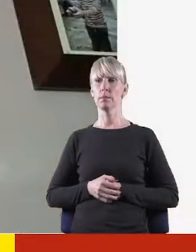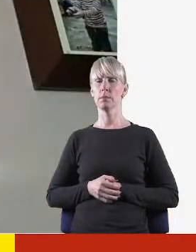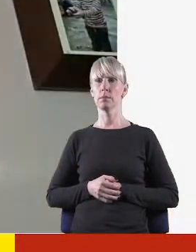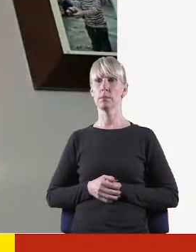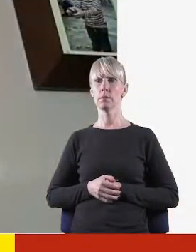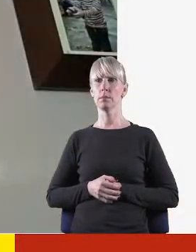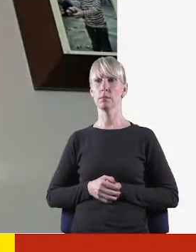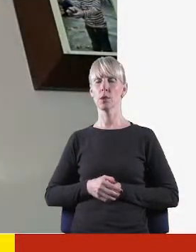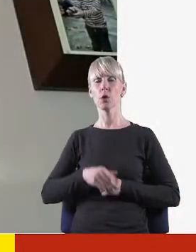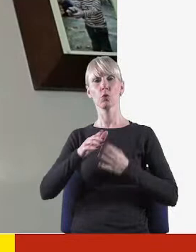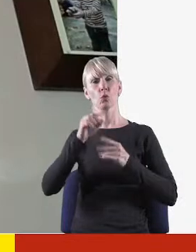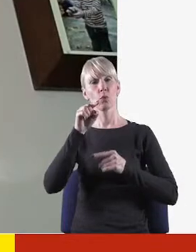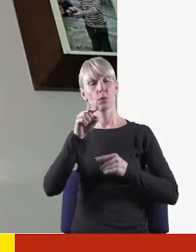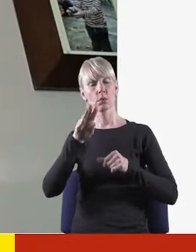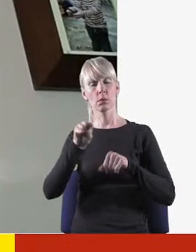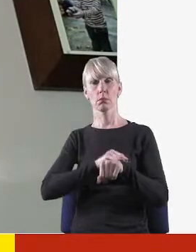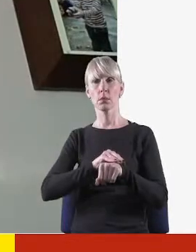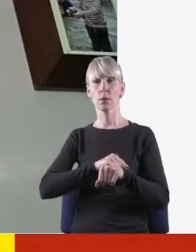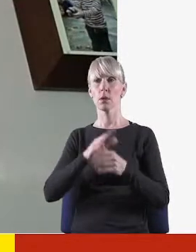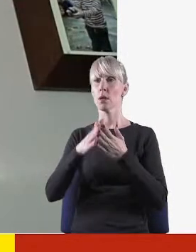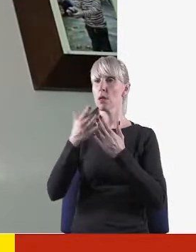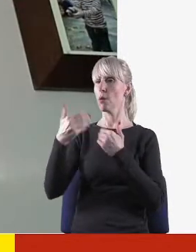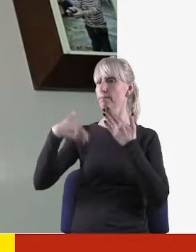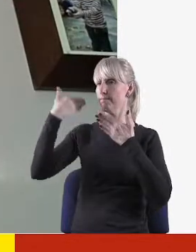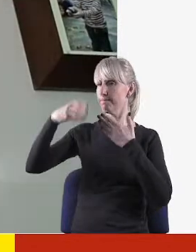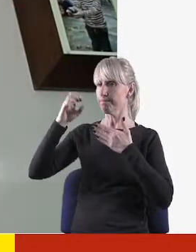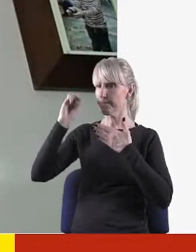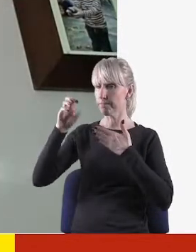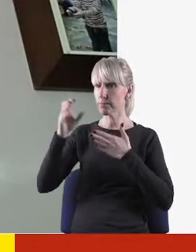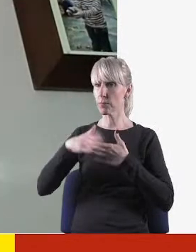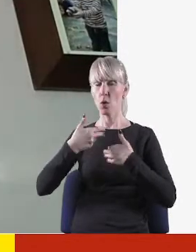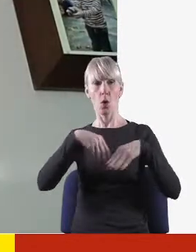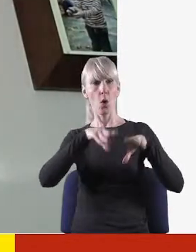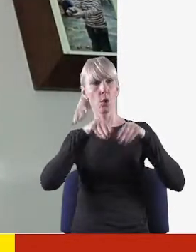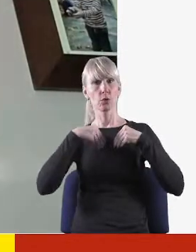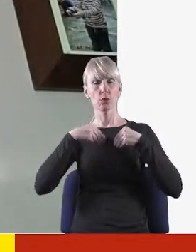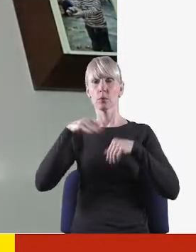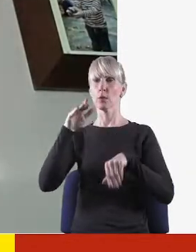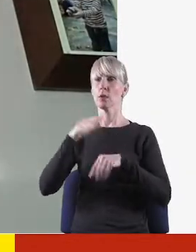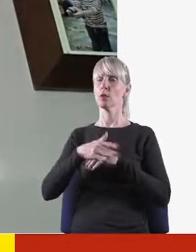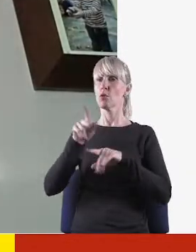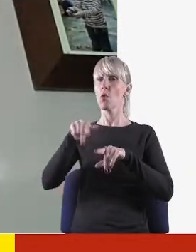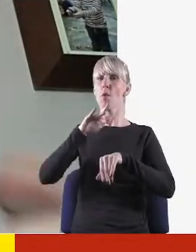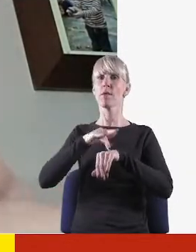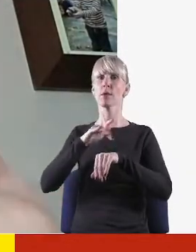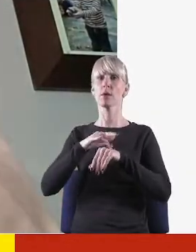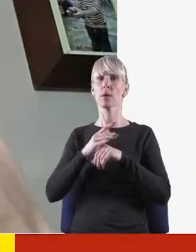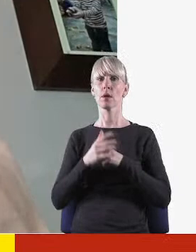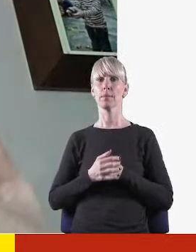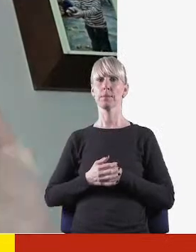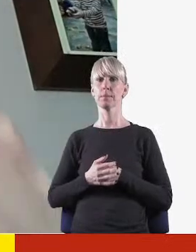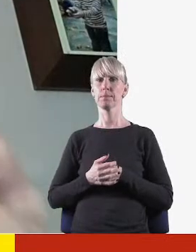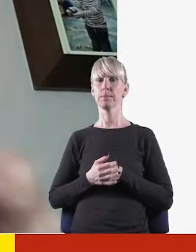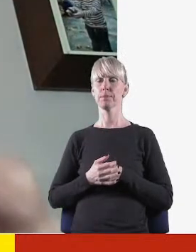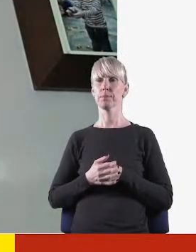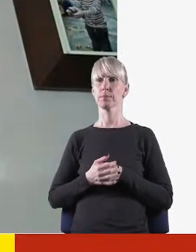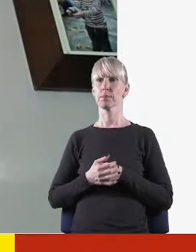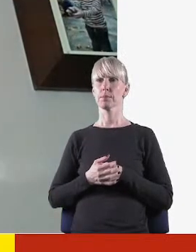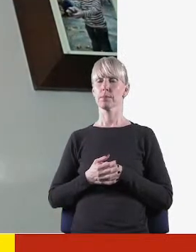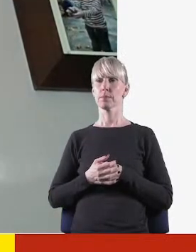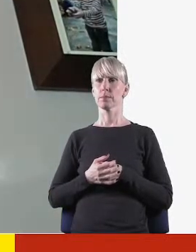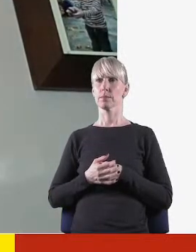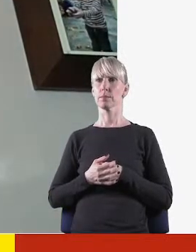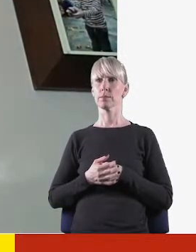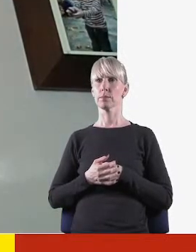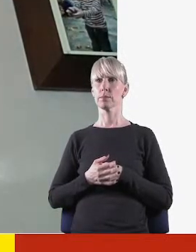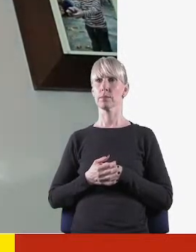Z tego materiału, który pan panie dyrektorze przedstawił, który otrzymaliśmy, wynika, że i tutaj nawet w